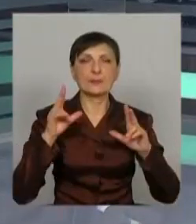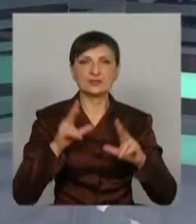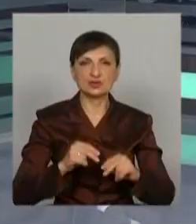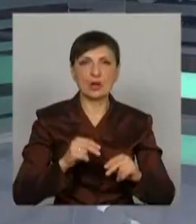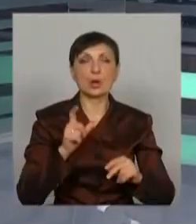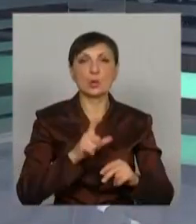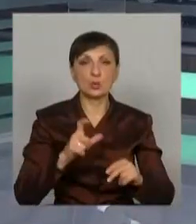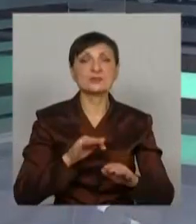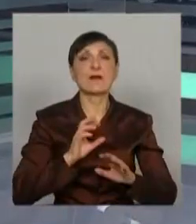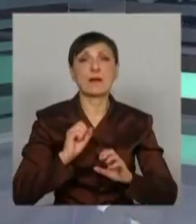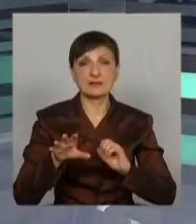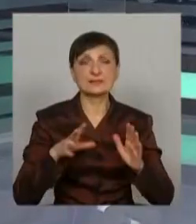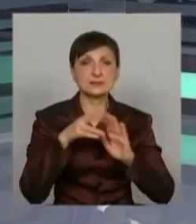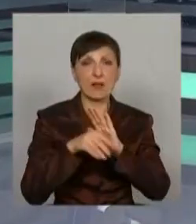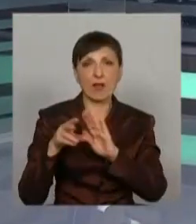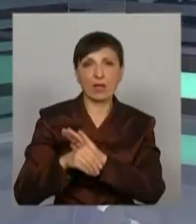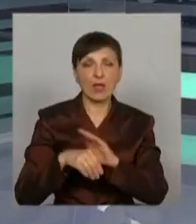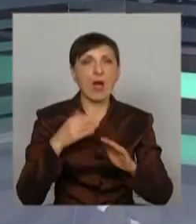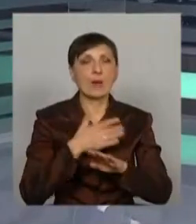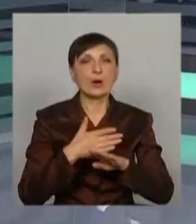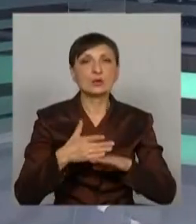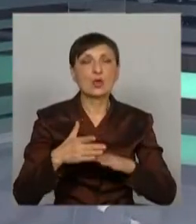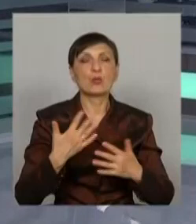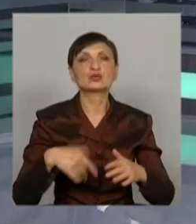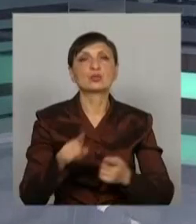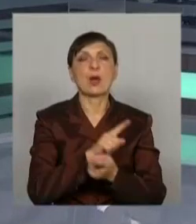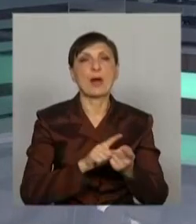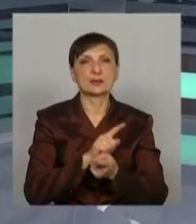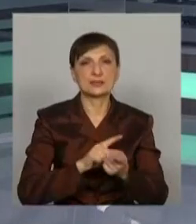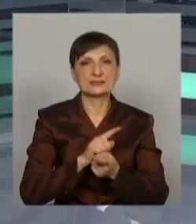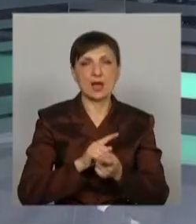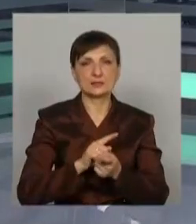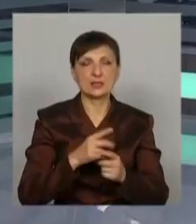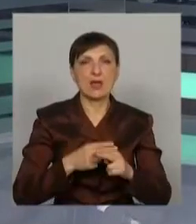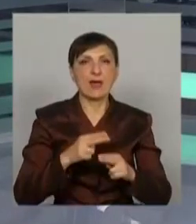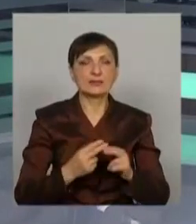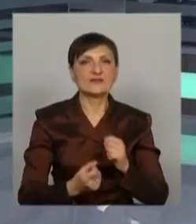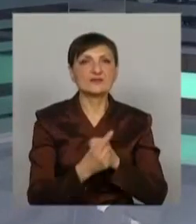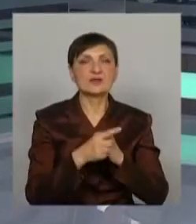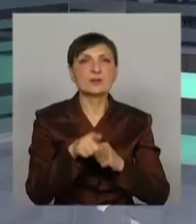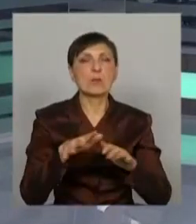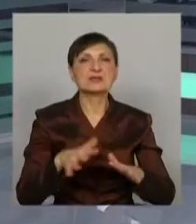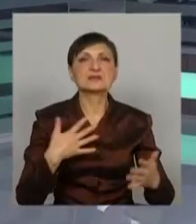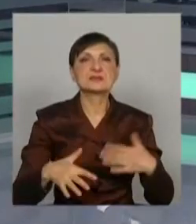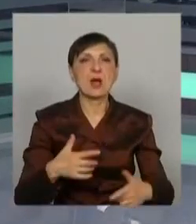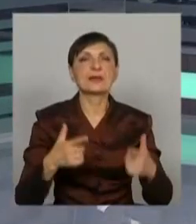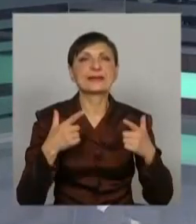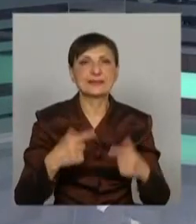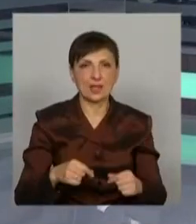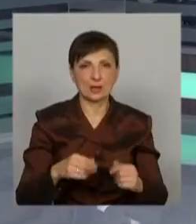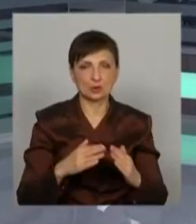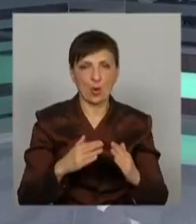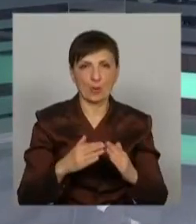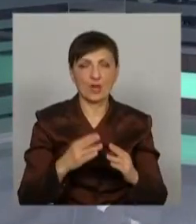расселение однако потом решили провести термо модернизацию это процедура по выявлению слабых участков и теплопотерь в здании